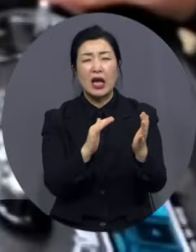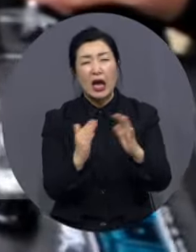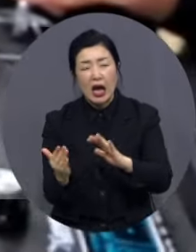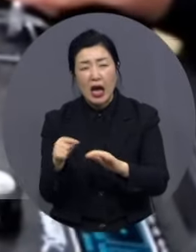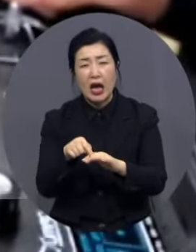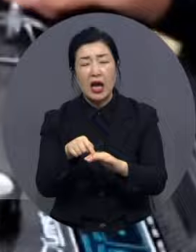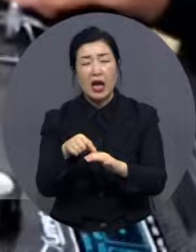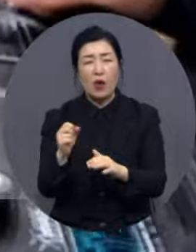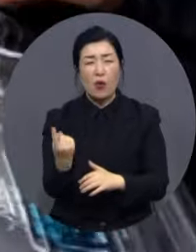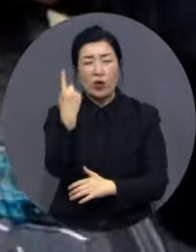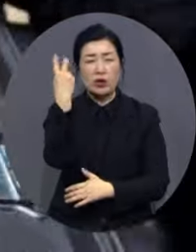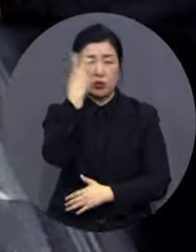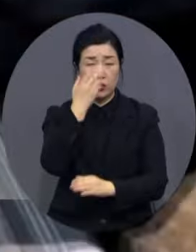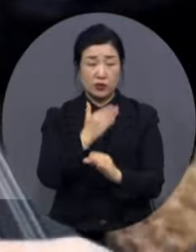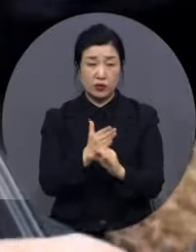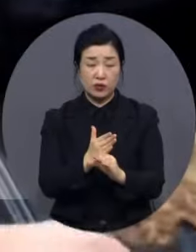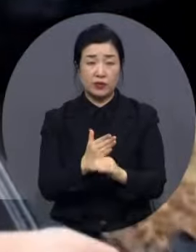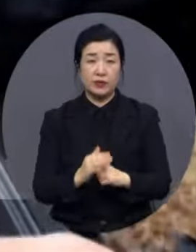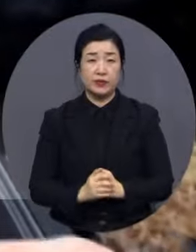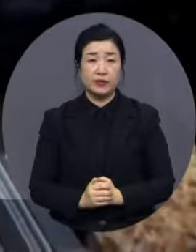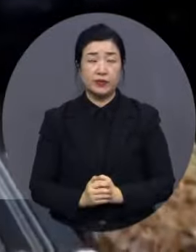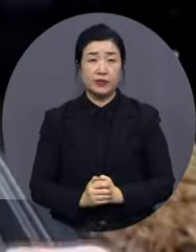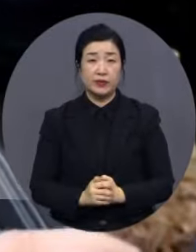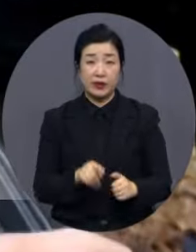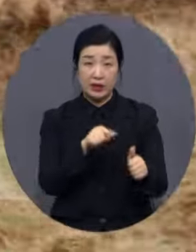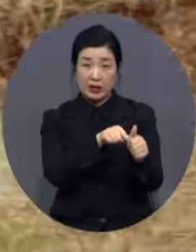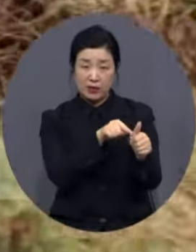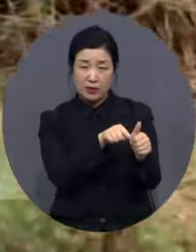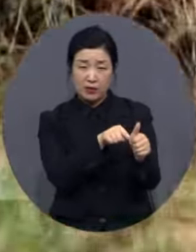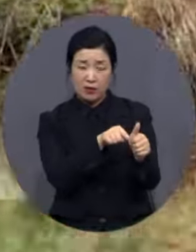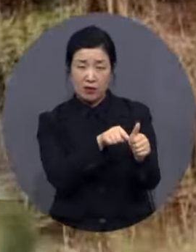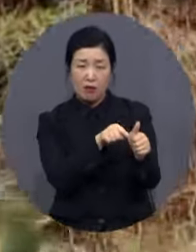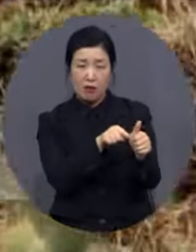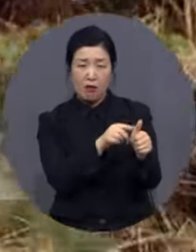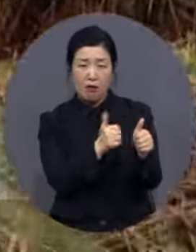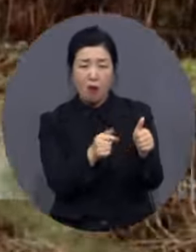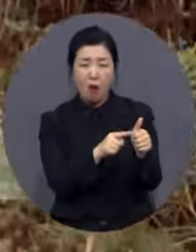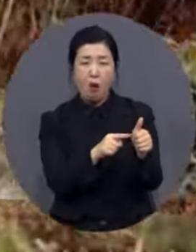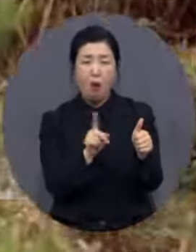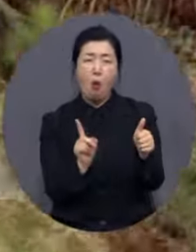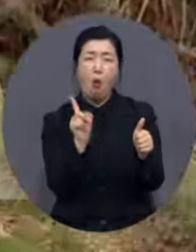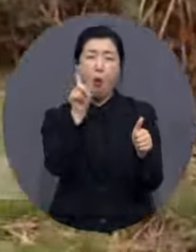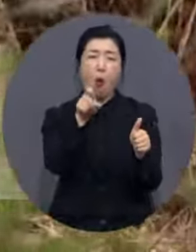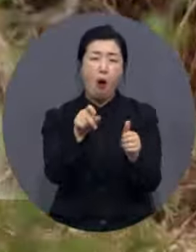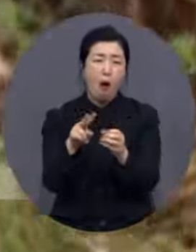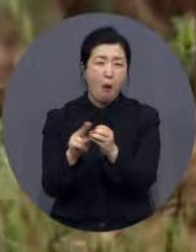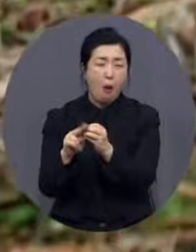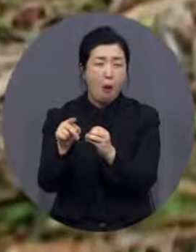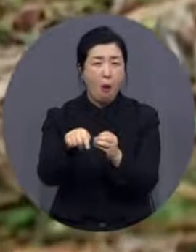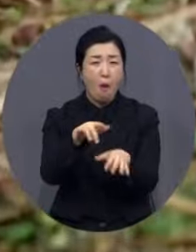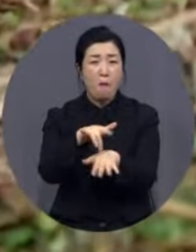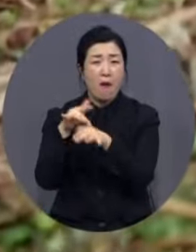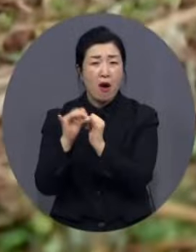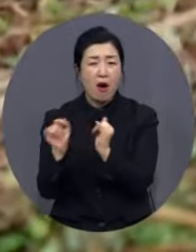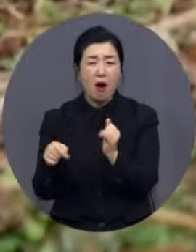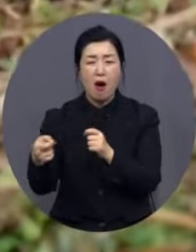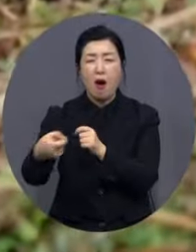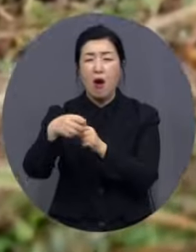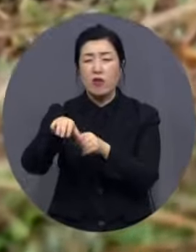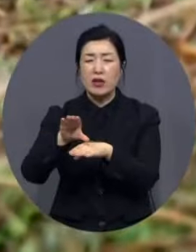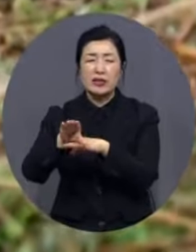사고 경의를 조사하고 있습니다이 남성은 지난 1일 고사리를 거어 나갔다 실종됐으며 근처에서